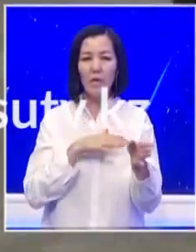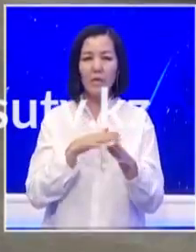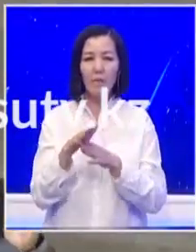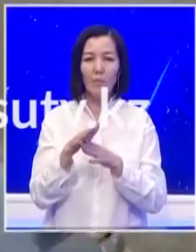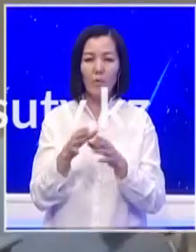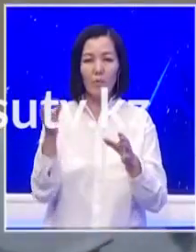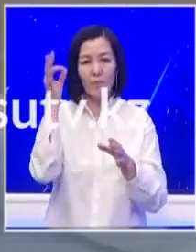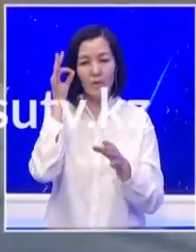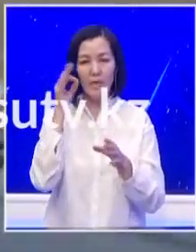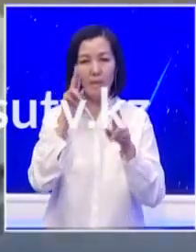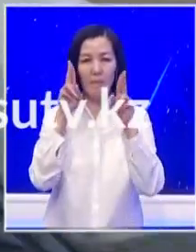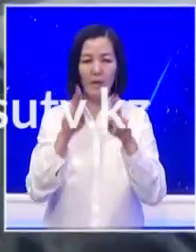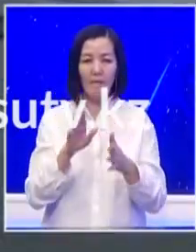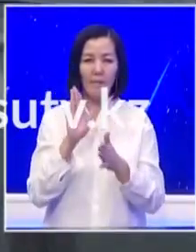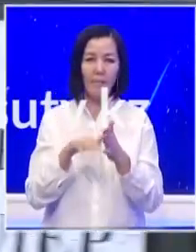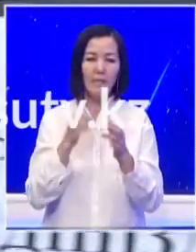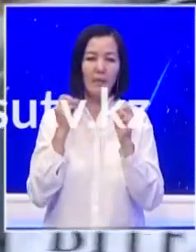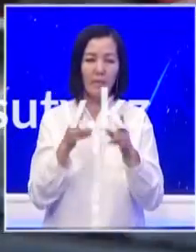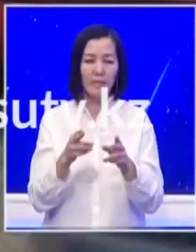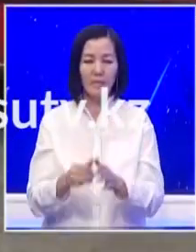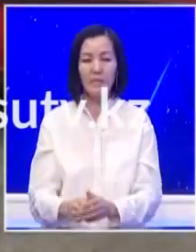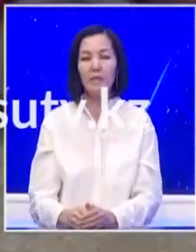жителям села правила пожарной безопасности.